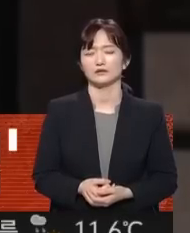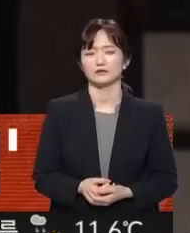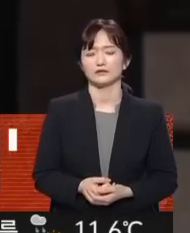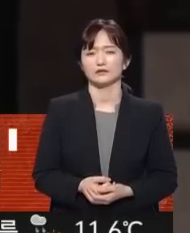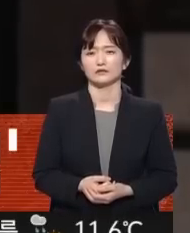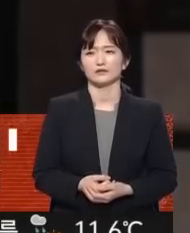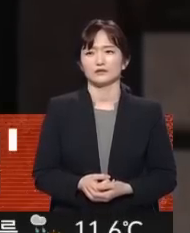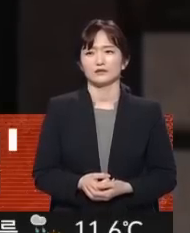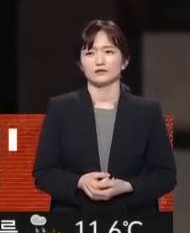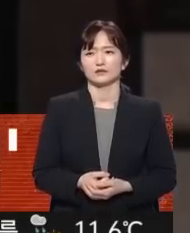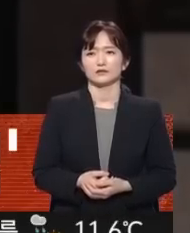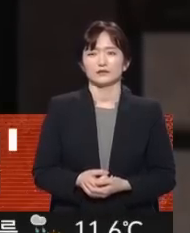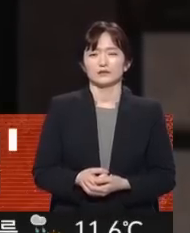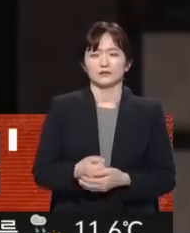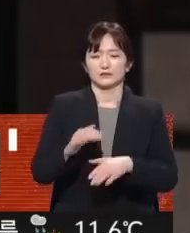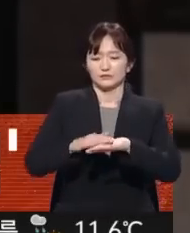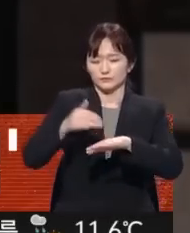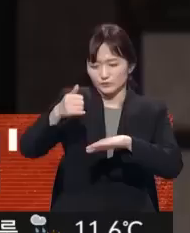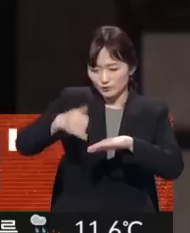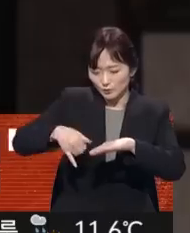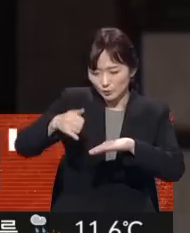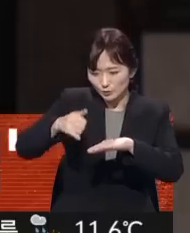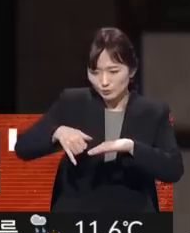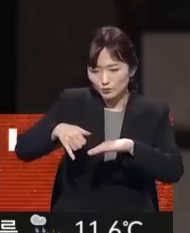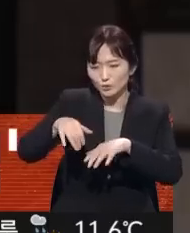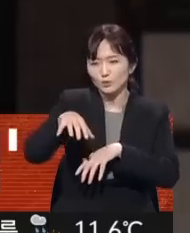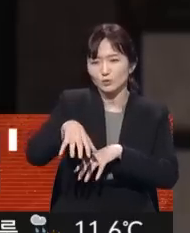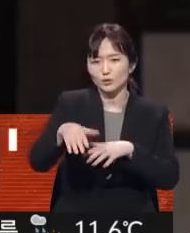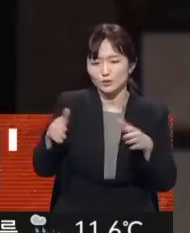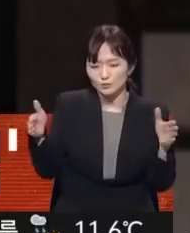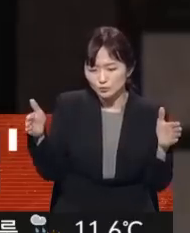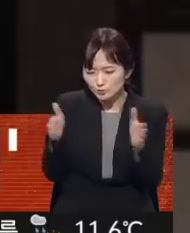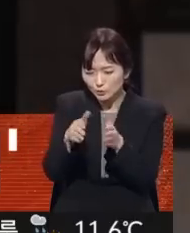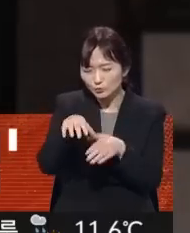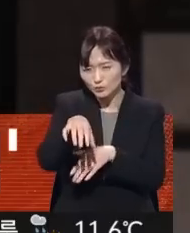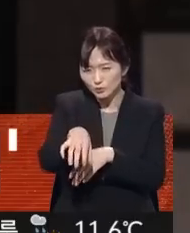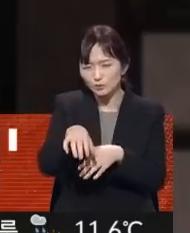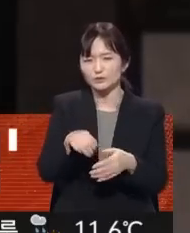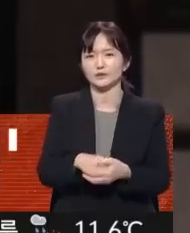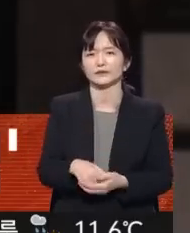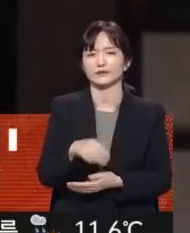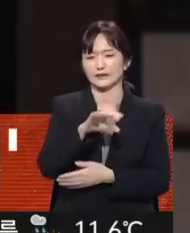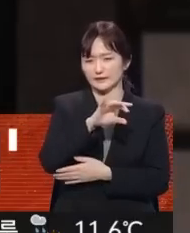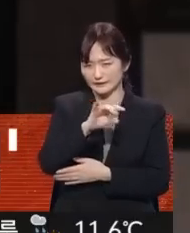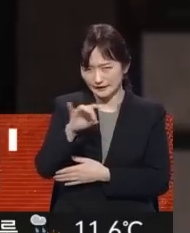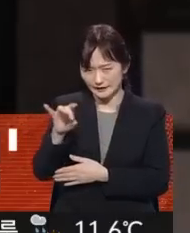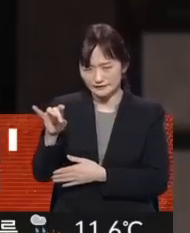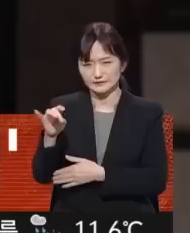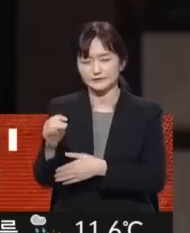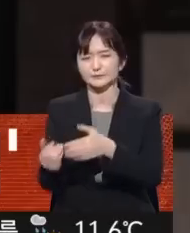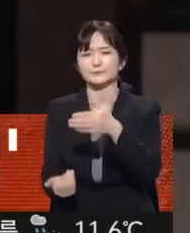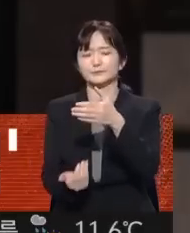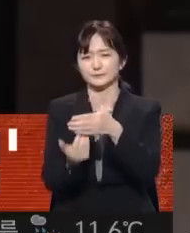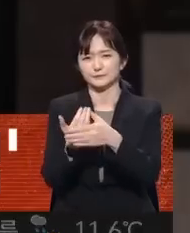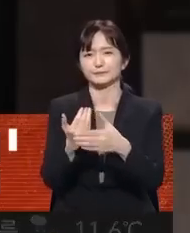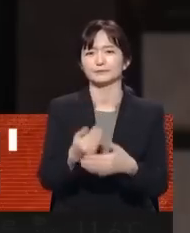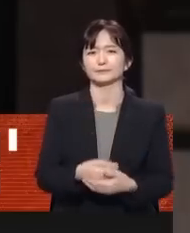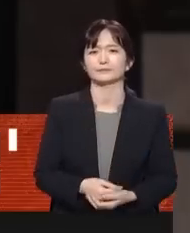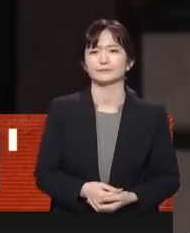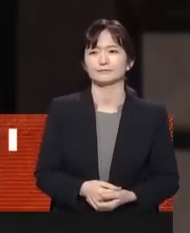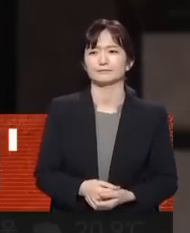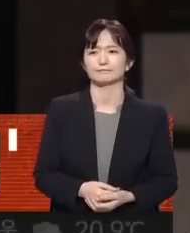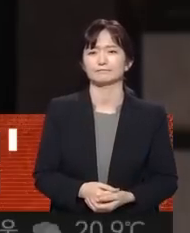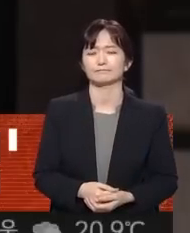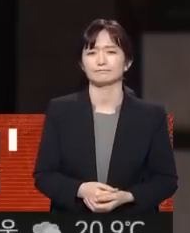폐쇄되어 있는 그 농촌 사회라든가 작은 그 지역사회에서는 가끔씩 발생을 하고 있어요 그래서 이제 뭐 이전에